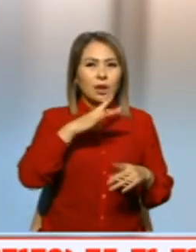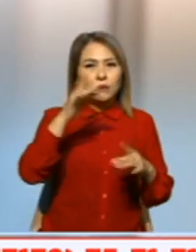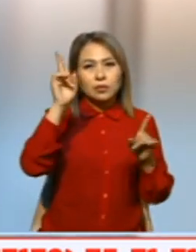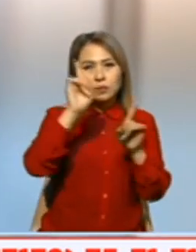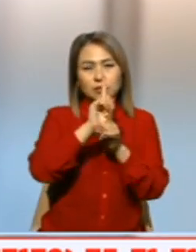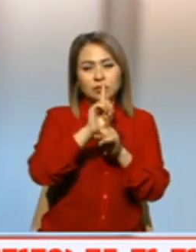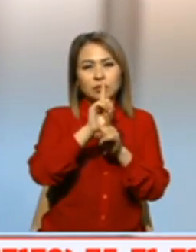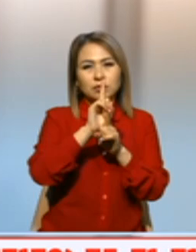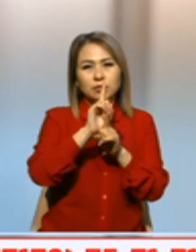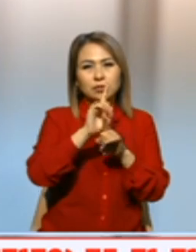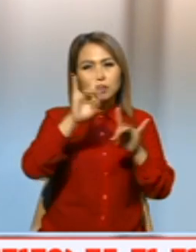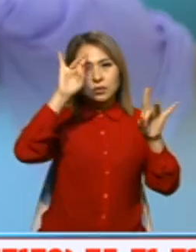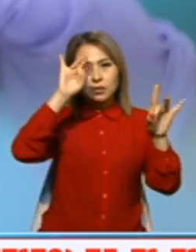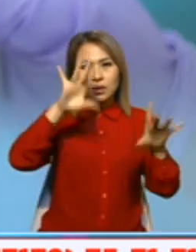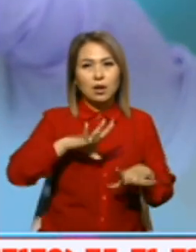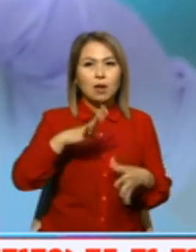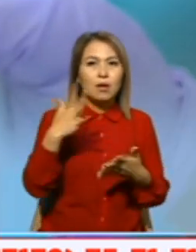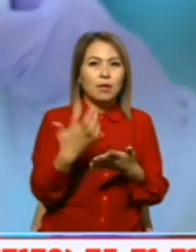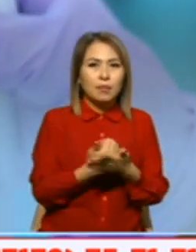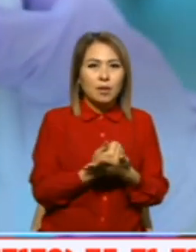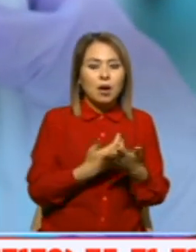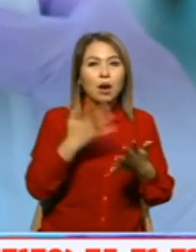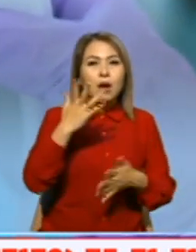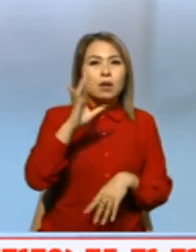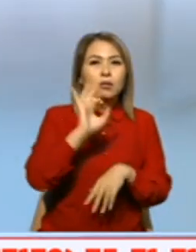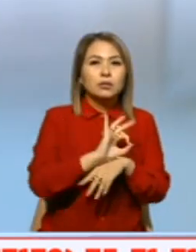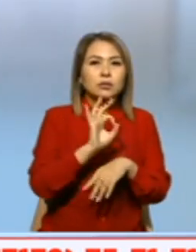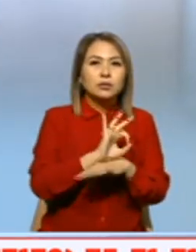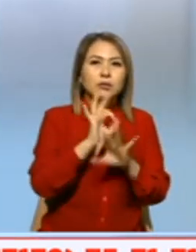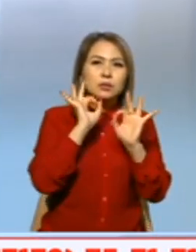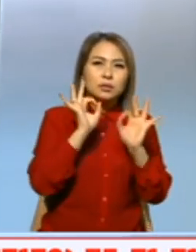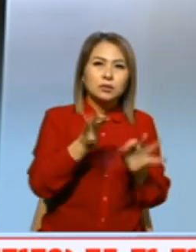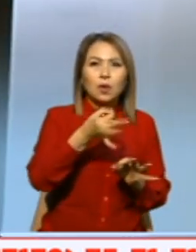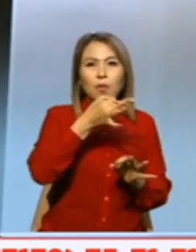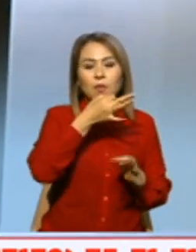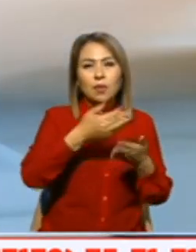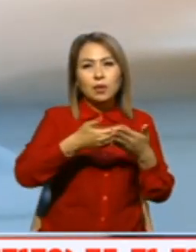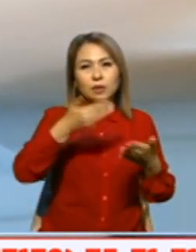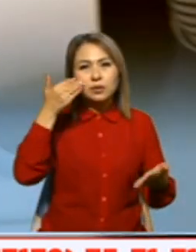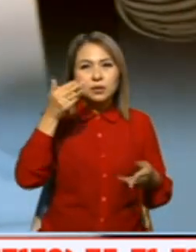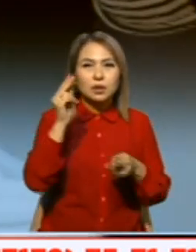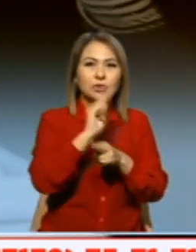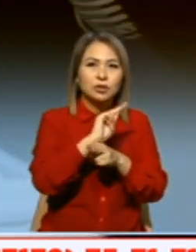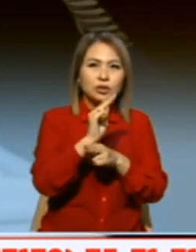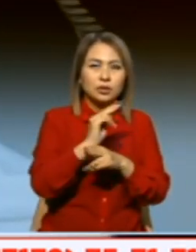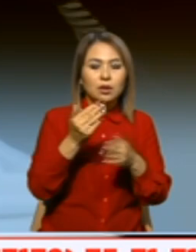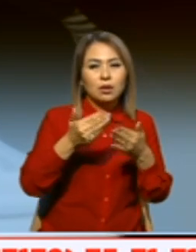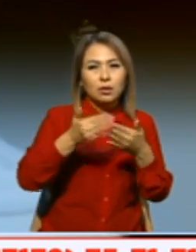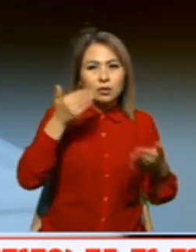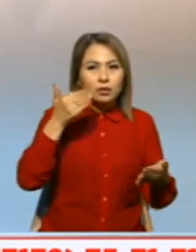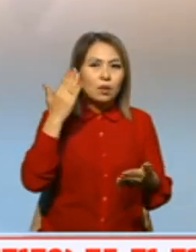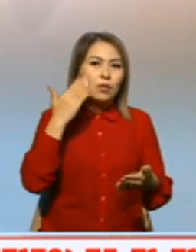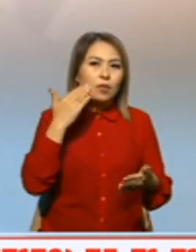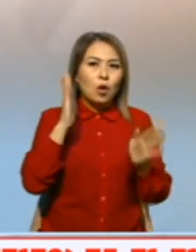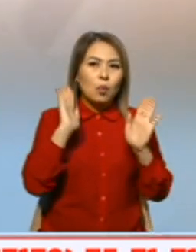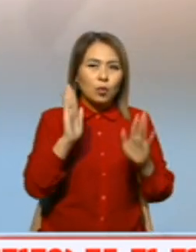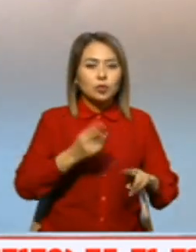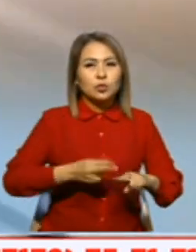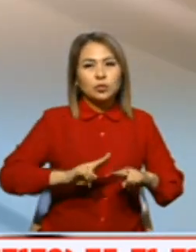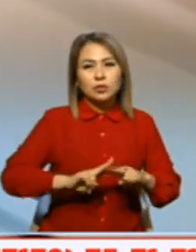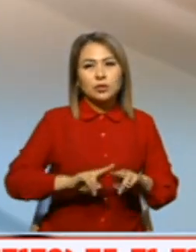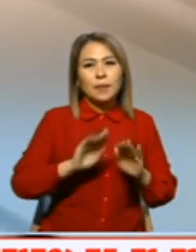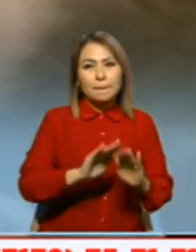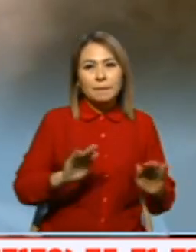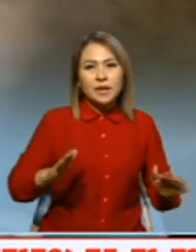жалпы медициналық тексеру кезінде анықтайды. Ал ауруды қаншалықты ерте анықтаса, емдеп асқынудың алдын алу да оңай болады. Сондықтан